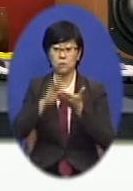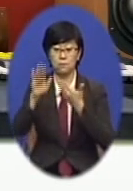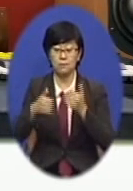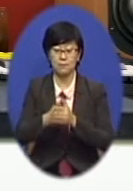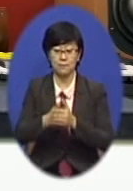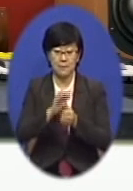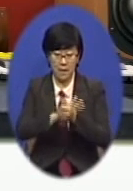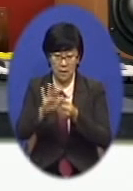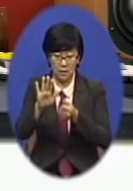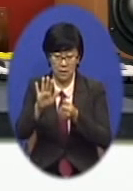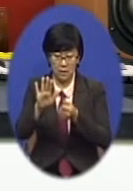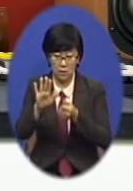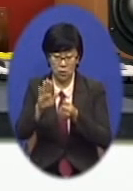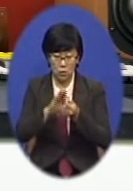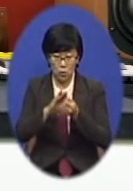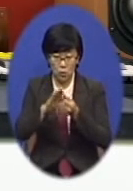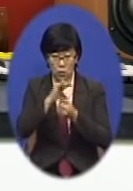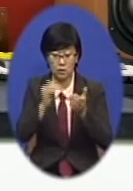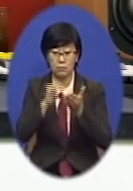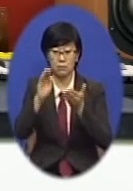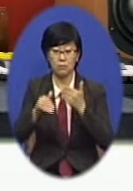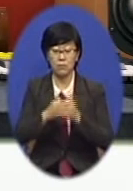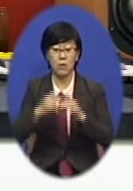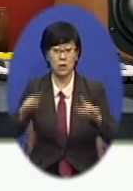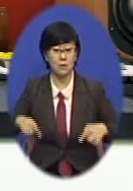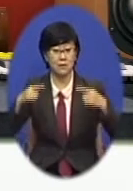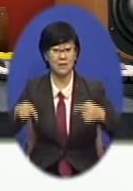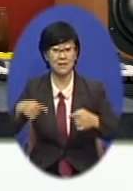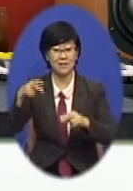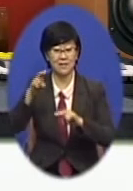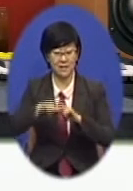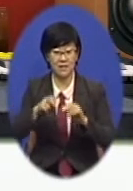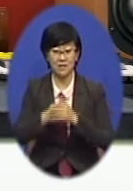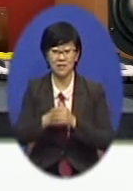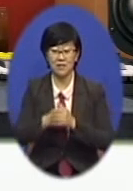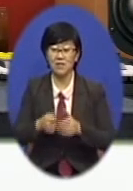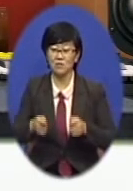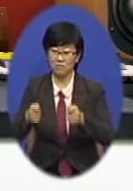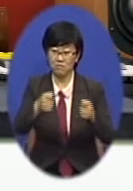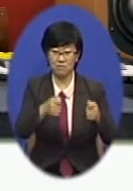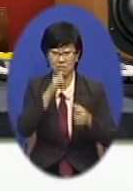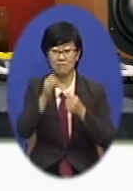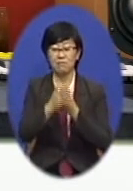발 소독하고. 휠체어 타고 예술시켜드리고